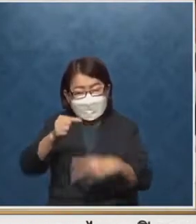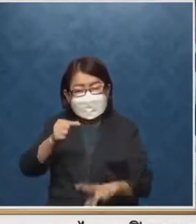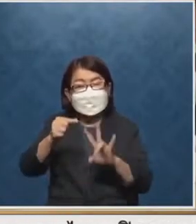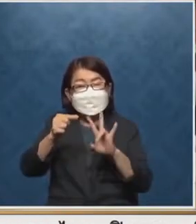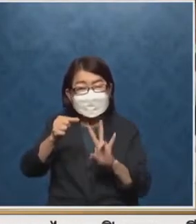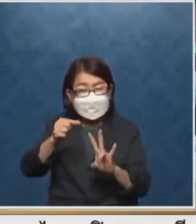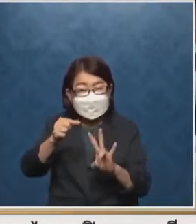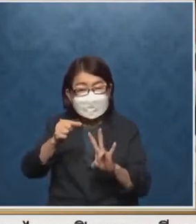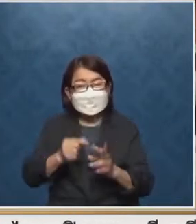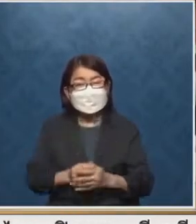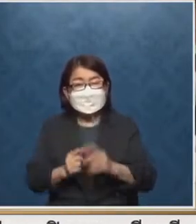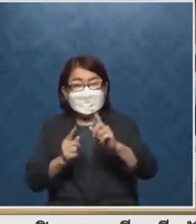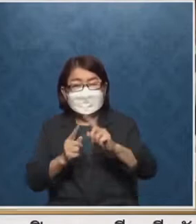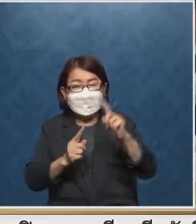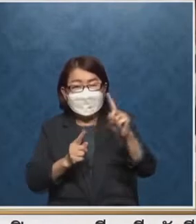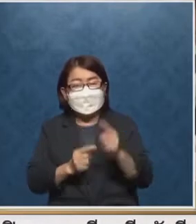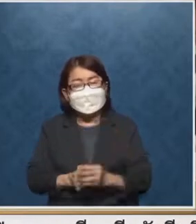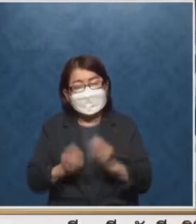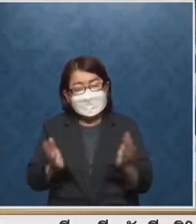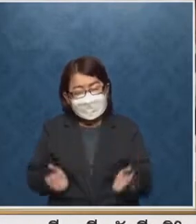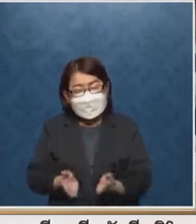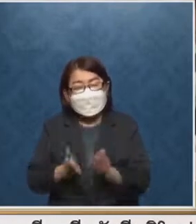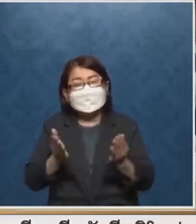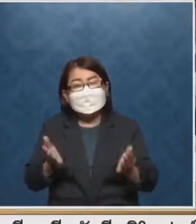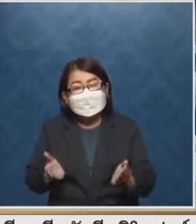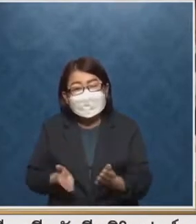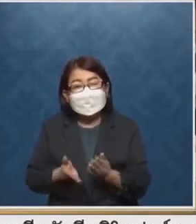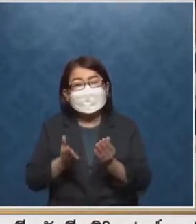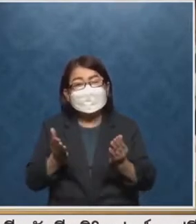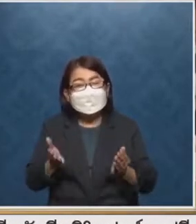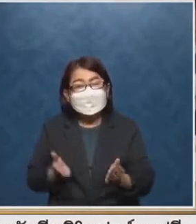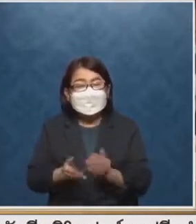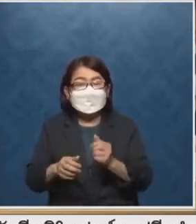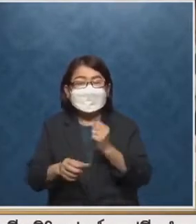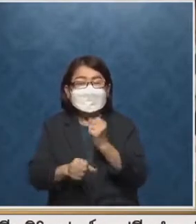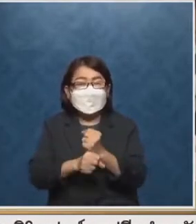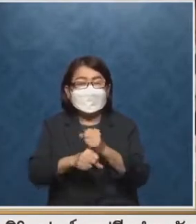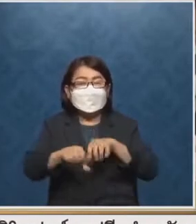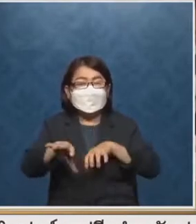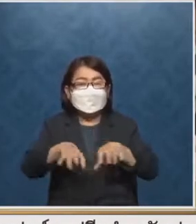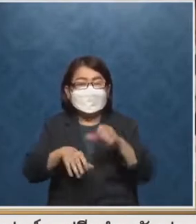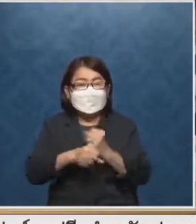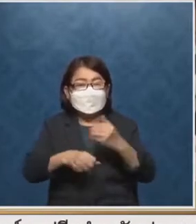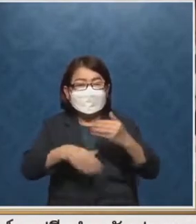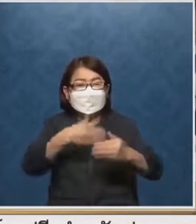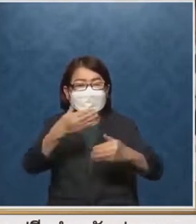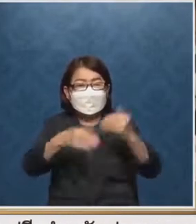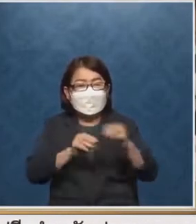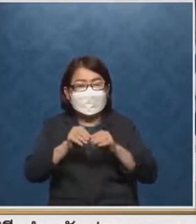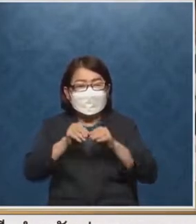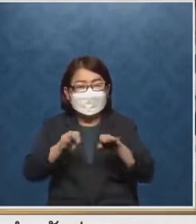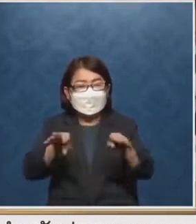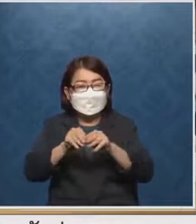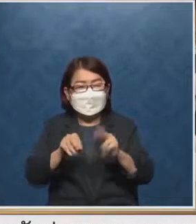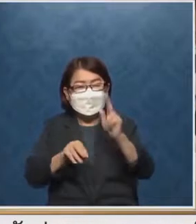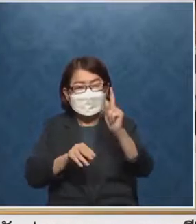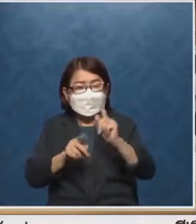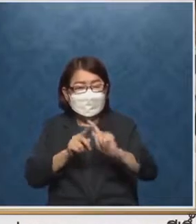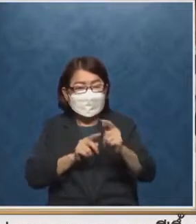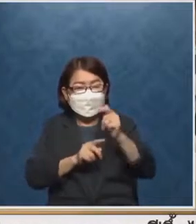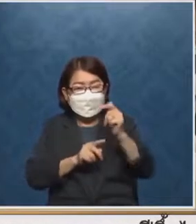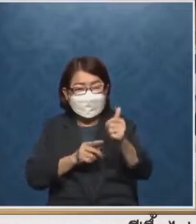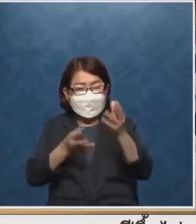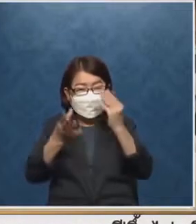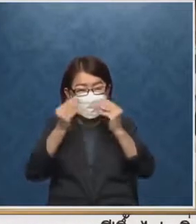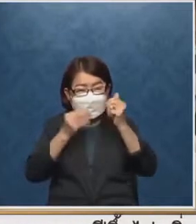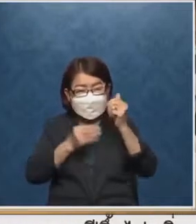ครับข้อแรกคือการส่งเสริมและสนับสนุนการพัฒนาสื่อปลอดภัยและสร้างสรรค์ข้อที่2นะครับเป็น